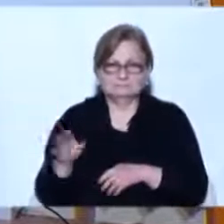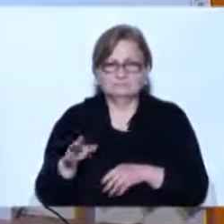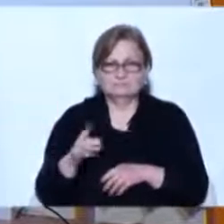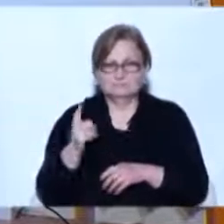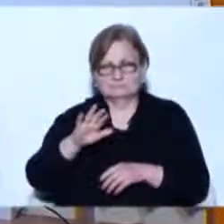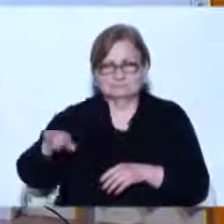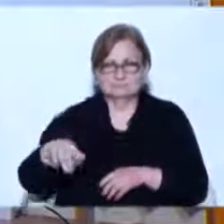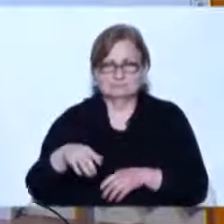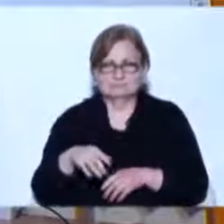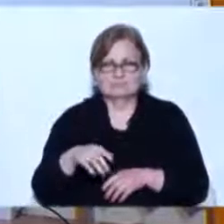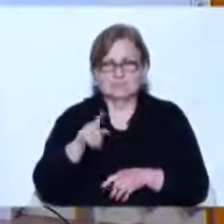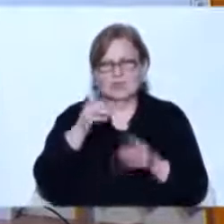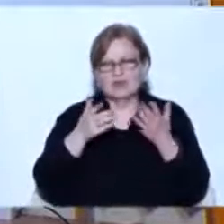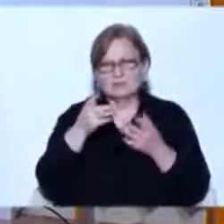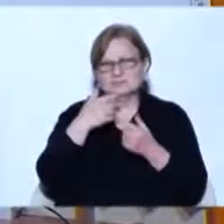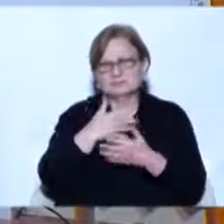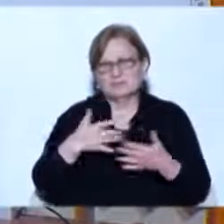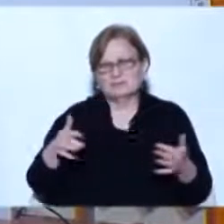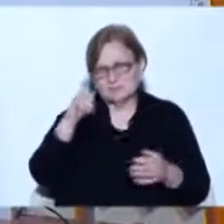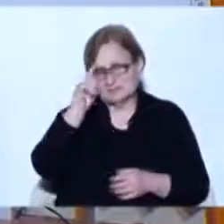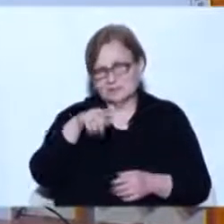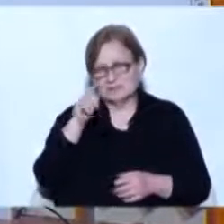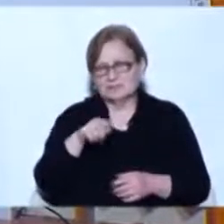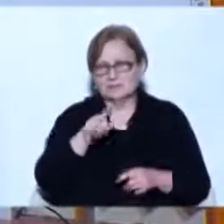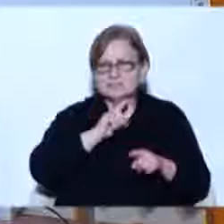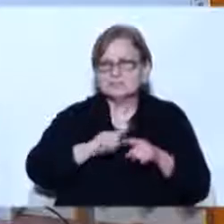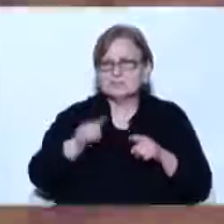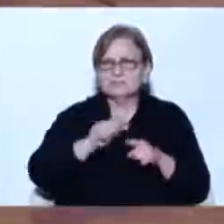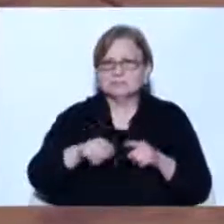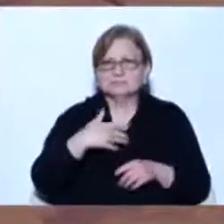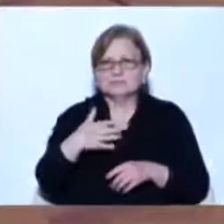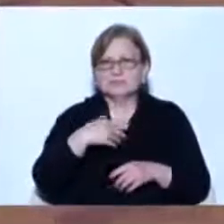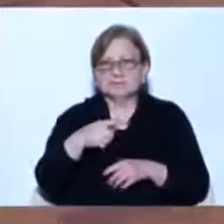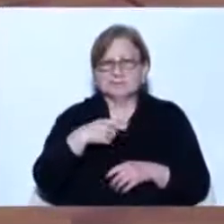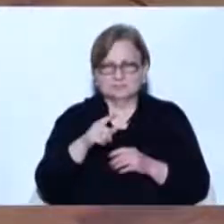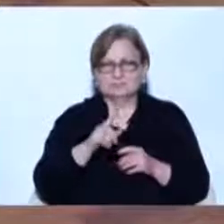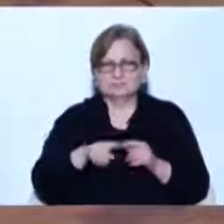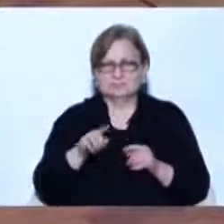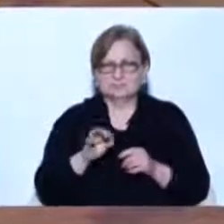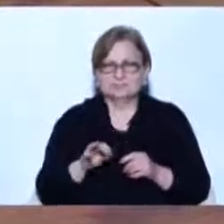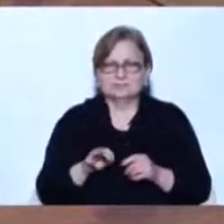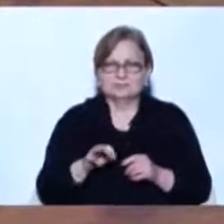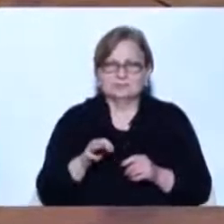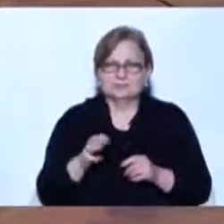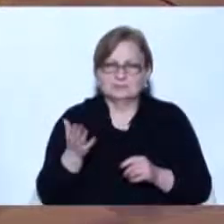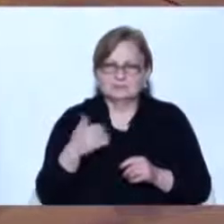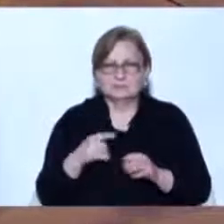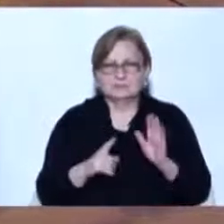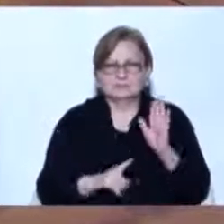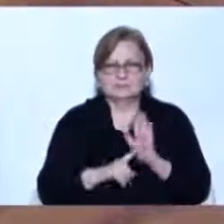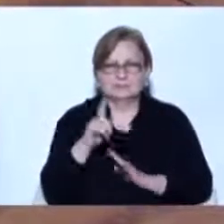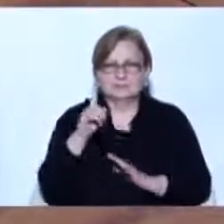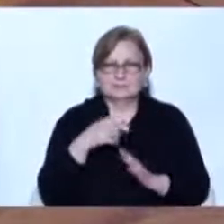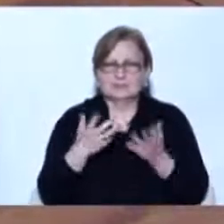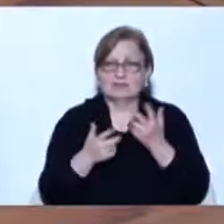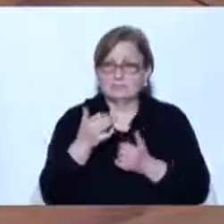დარწმუნებული ვარ, ბევრი გათვლა იცი და საინტერესო და ძალიან სწრაფად ამბობ ხოლმე ამ სიტყვებს. მოდი, ახლა მე